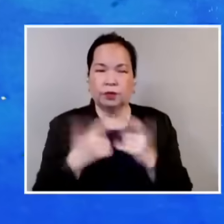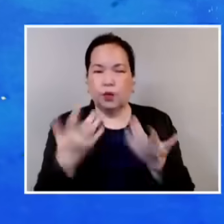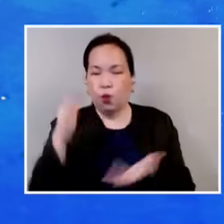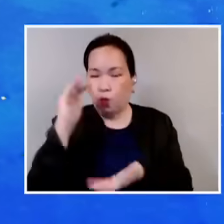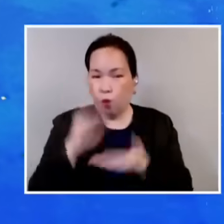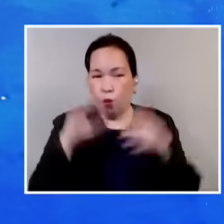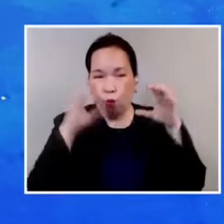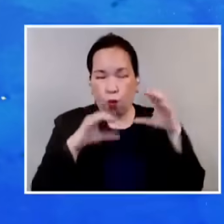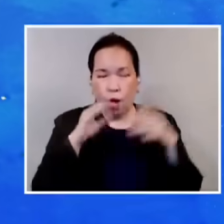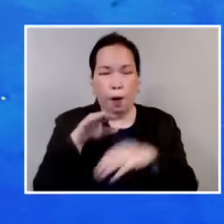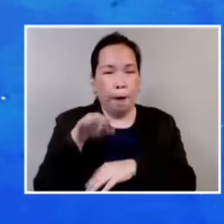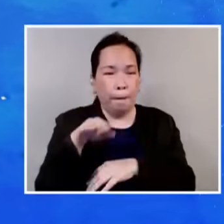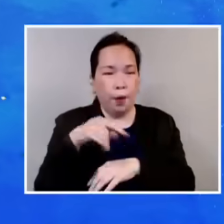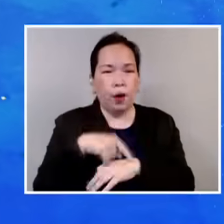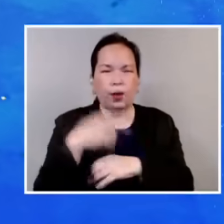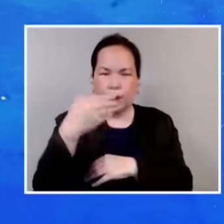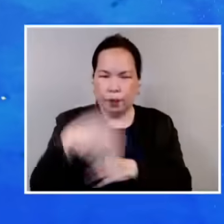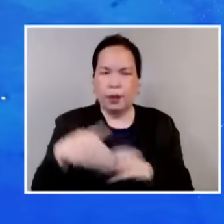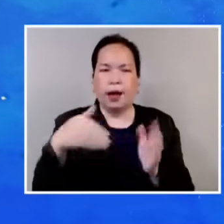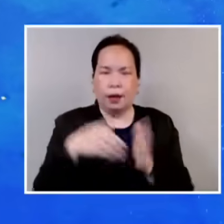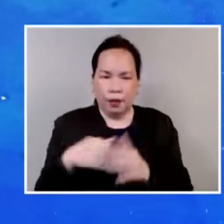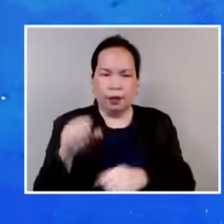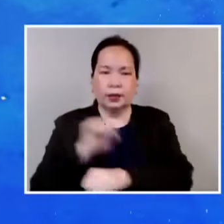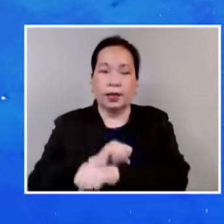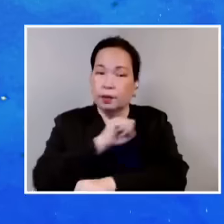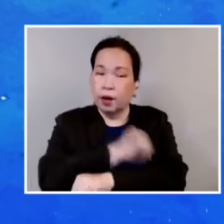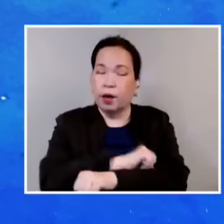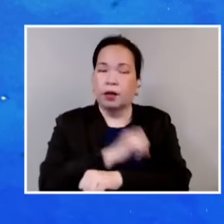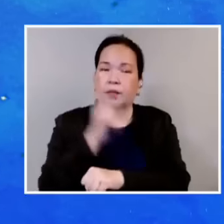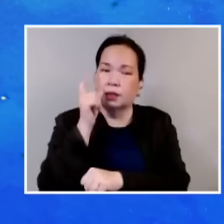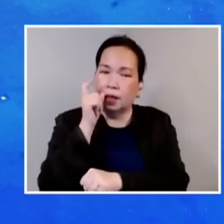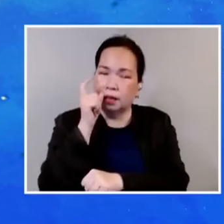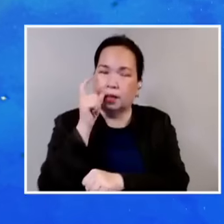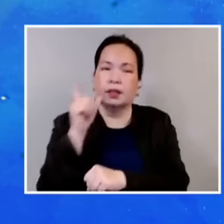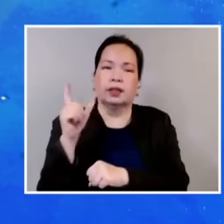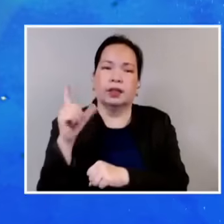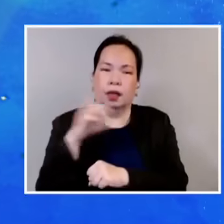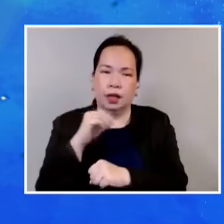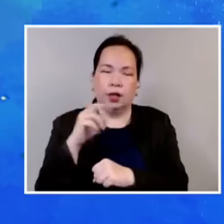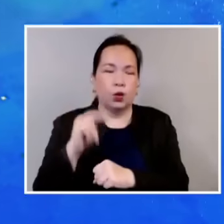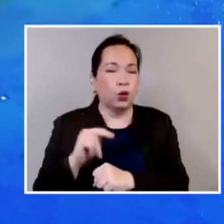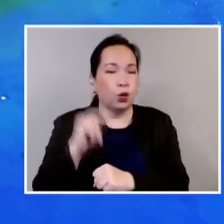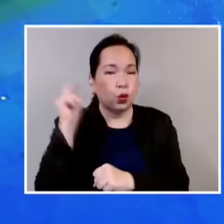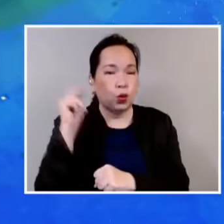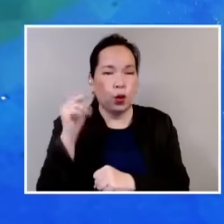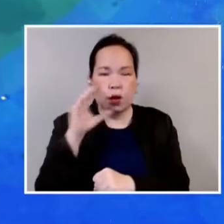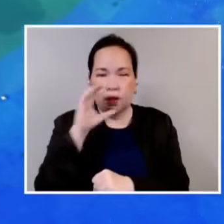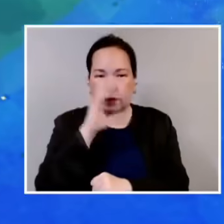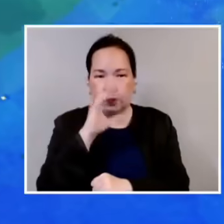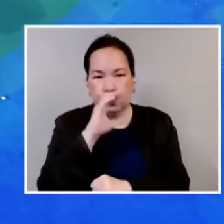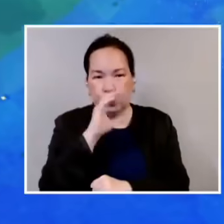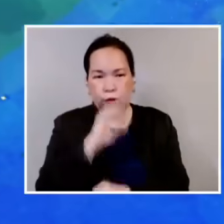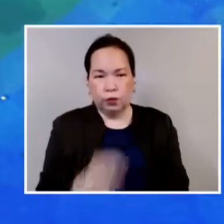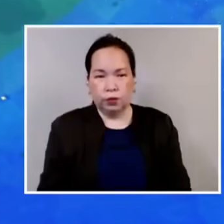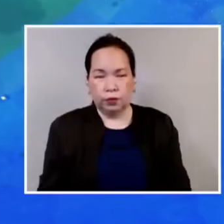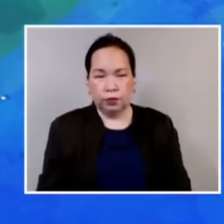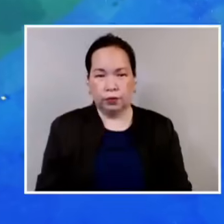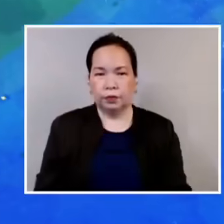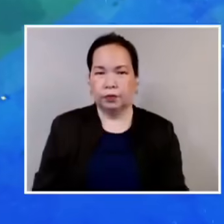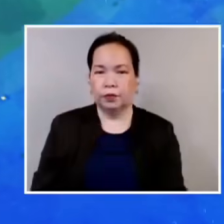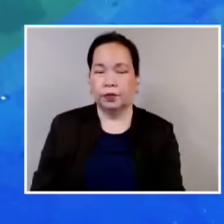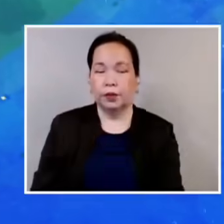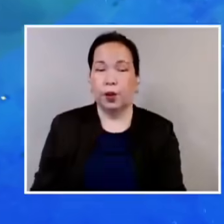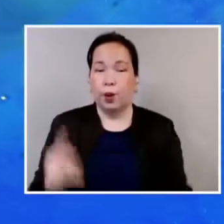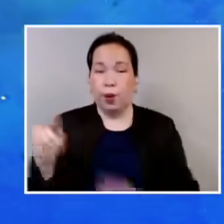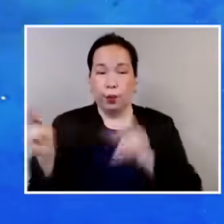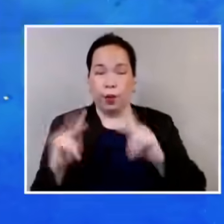gabi maulan muli sa Samar, Leyte at maging sa northern part ng Cebu Province. Sa Palawan, uulan